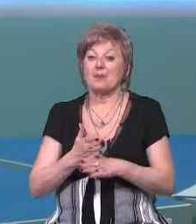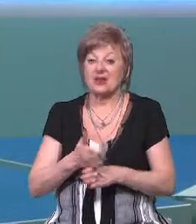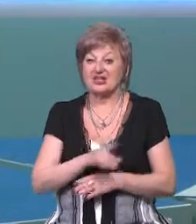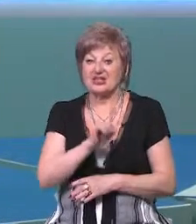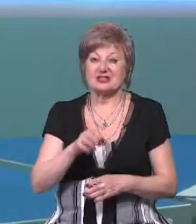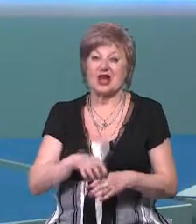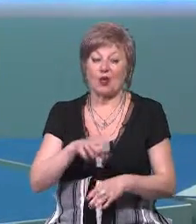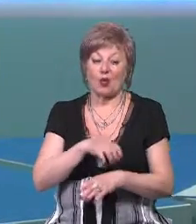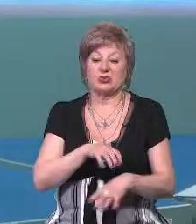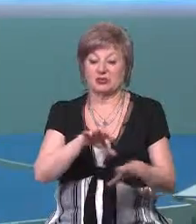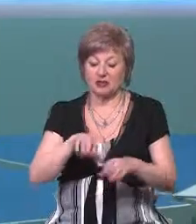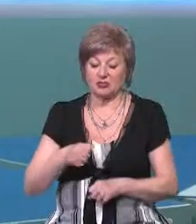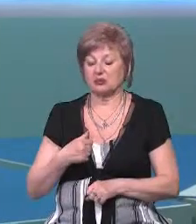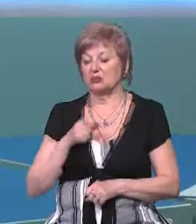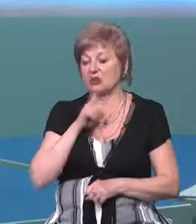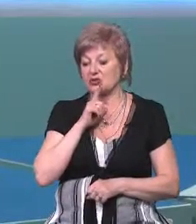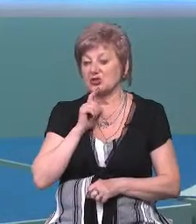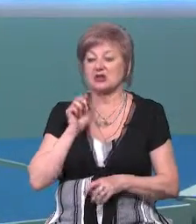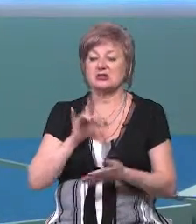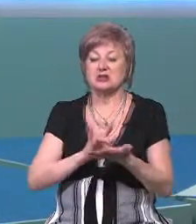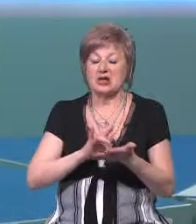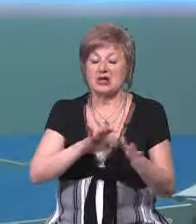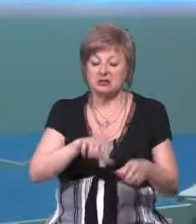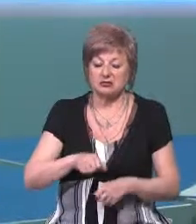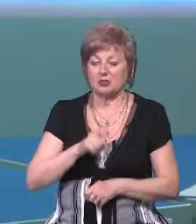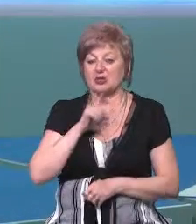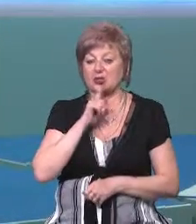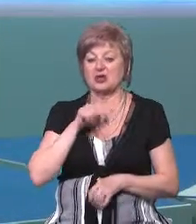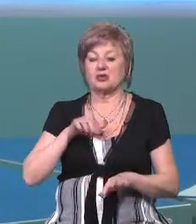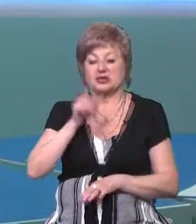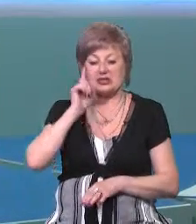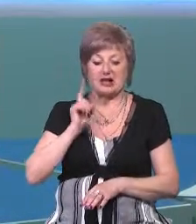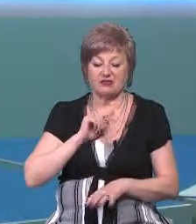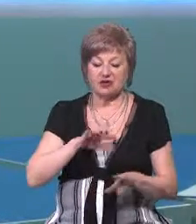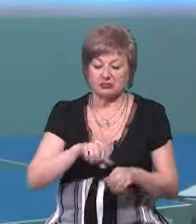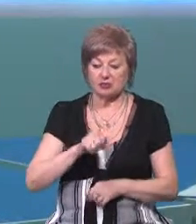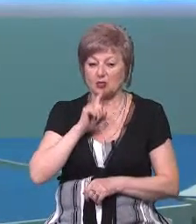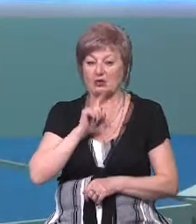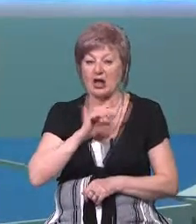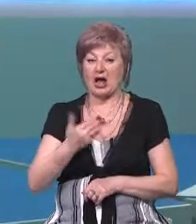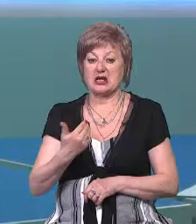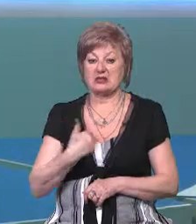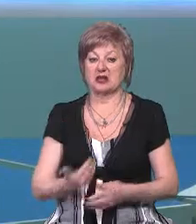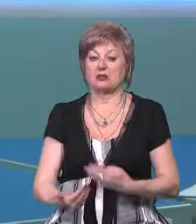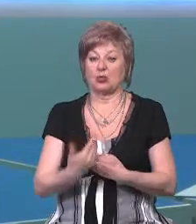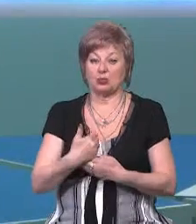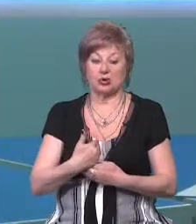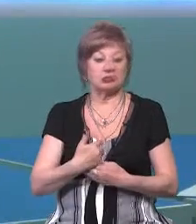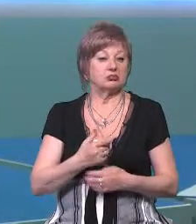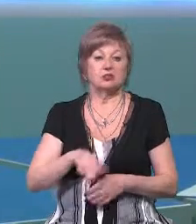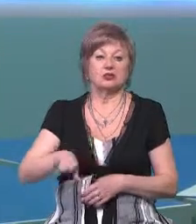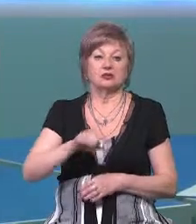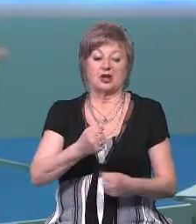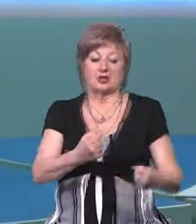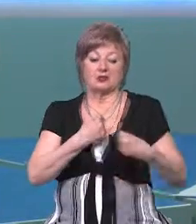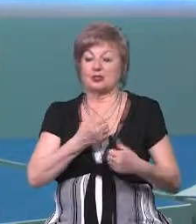комуністами, я мовчав, коли прийшли за циганами, я мовчав, коли прийшли за євреями, мовчав, коли прийшли за мною, заступитися було нікому.